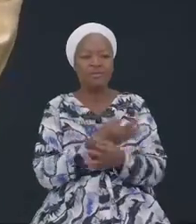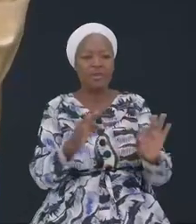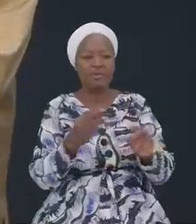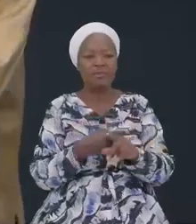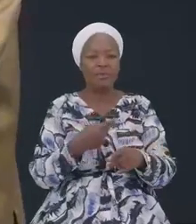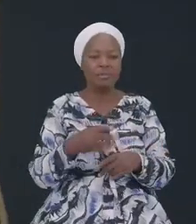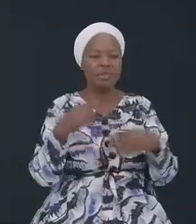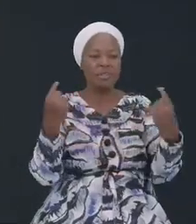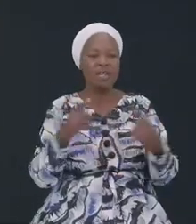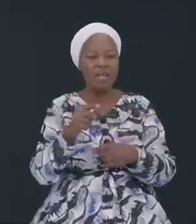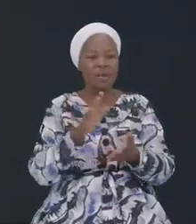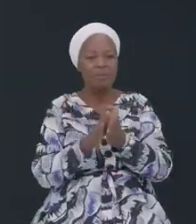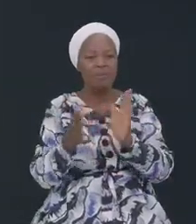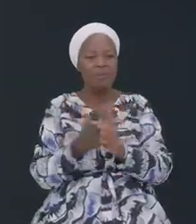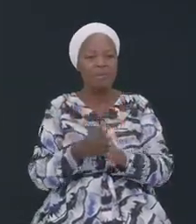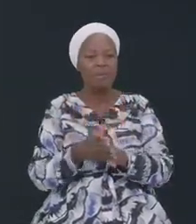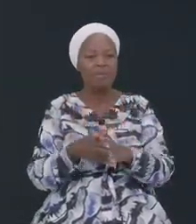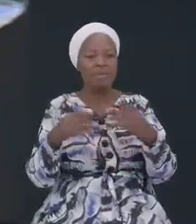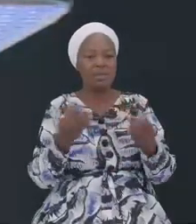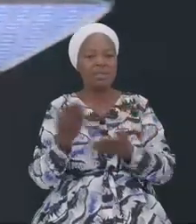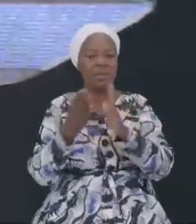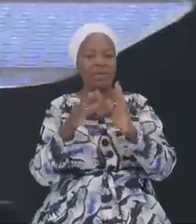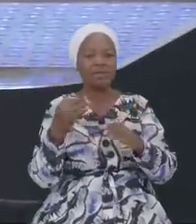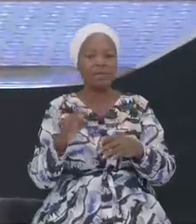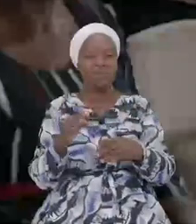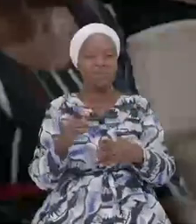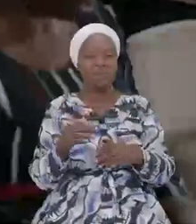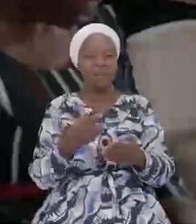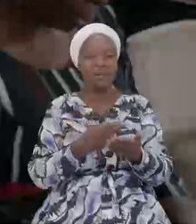esclave de la justice. Voyez le verset